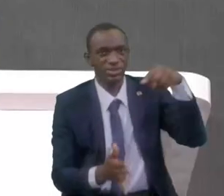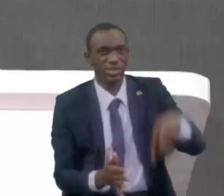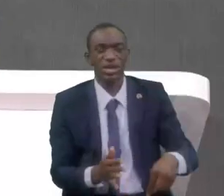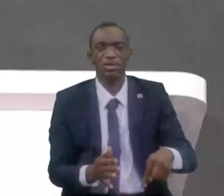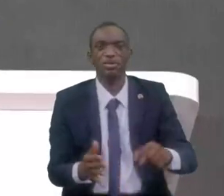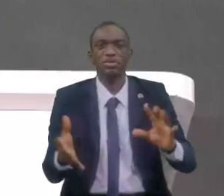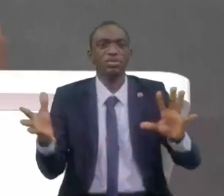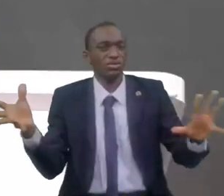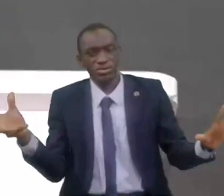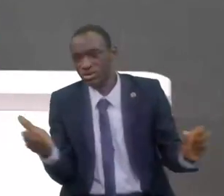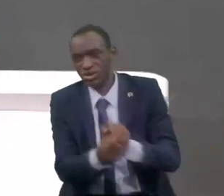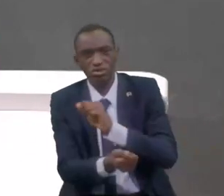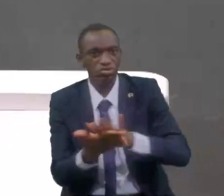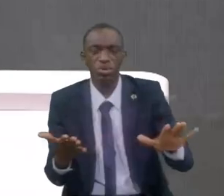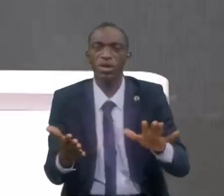détruis-les,